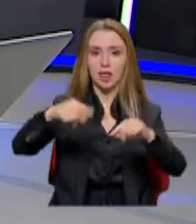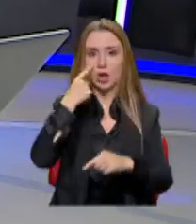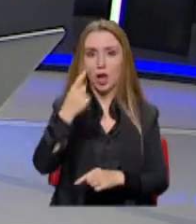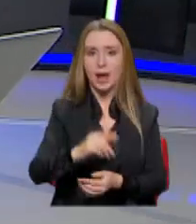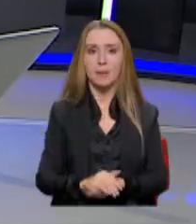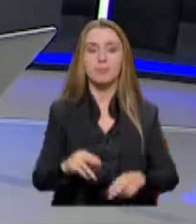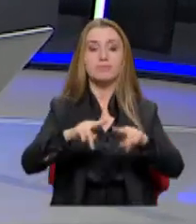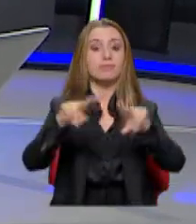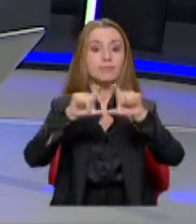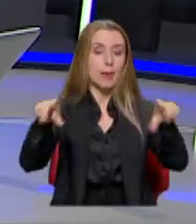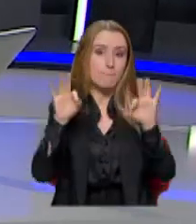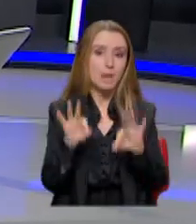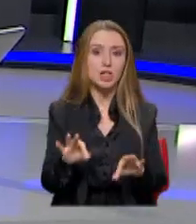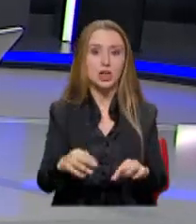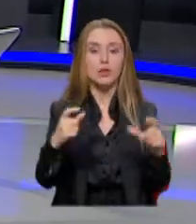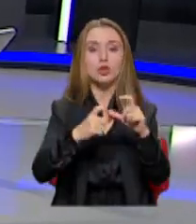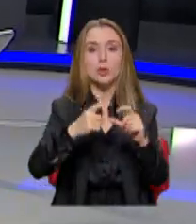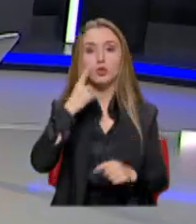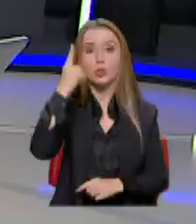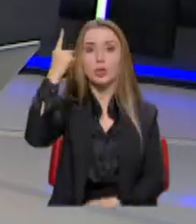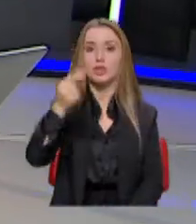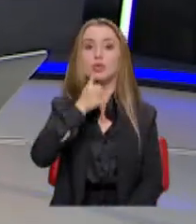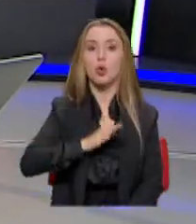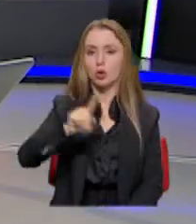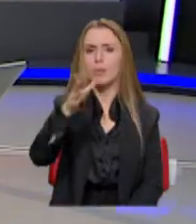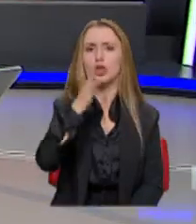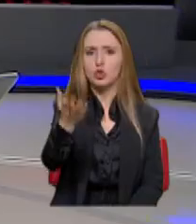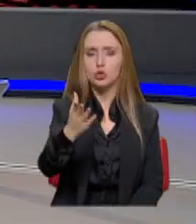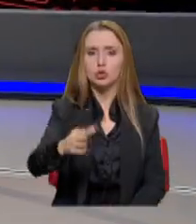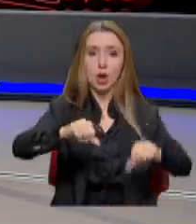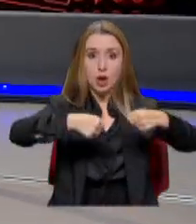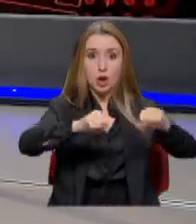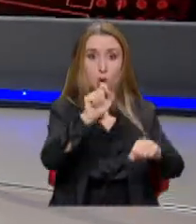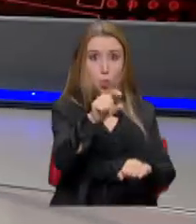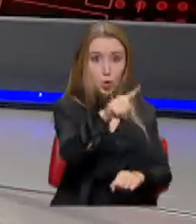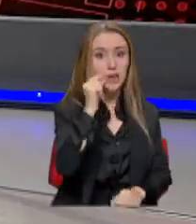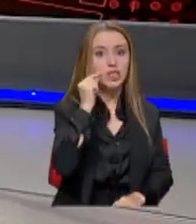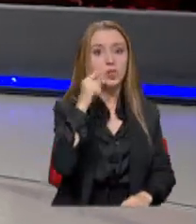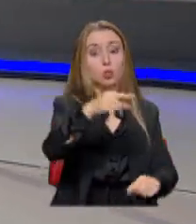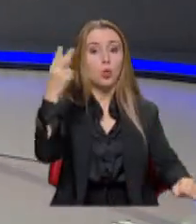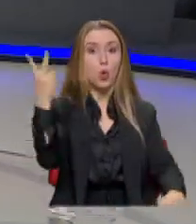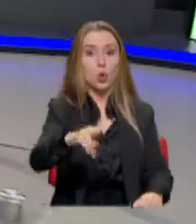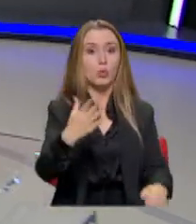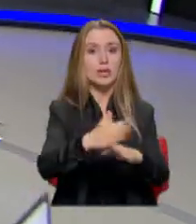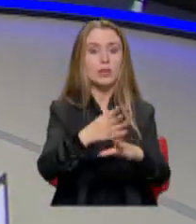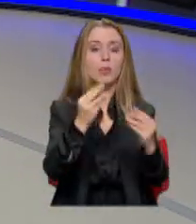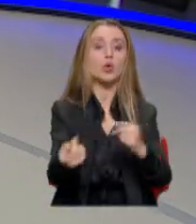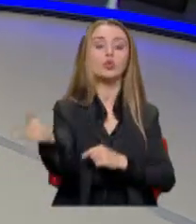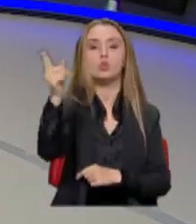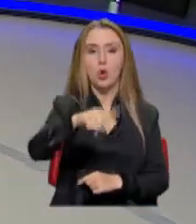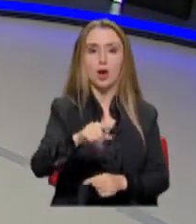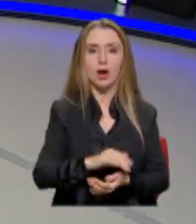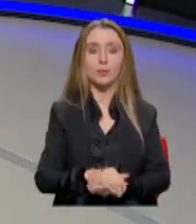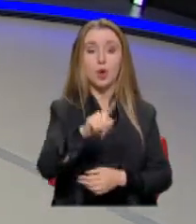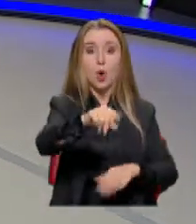Şimdi manşe de başlayalım Somel Cumhurbaşkanı'nın oğlu biliyorsunuz moto kuryeyi ezmiş ve ardından